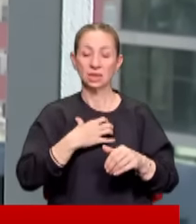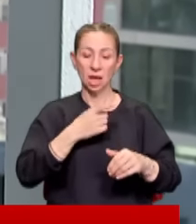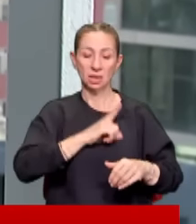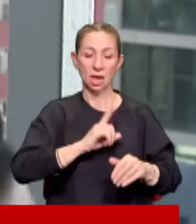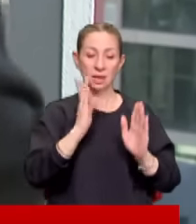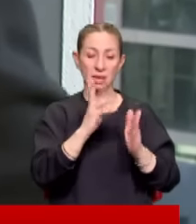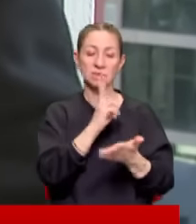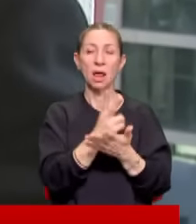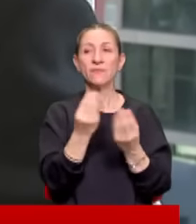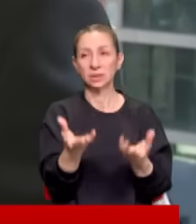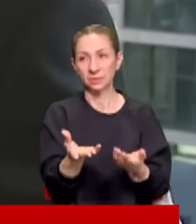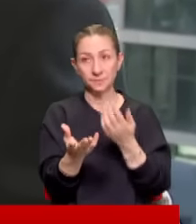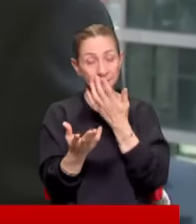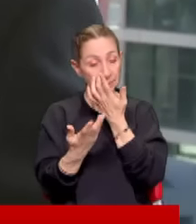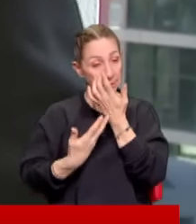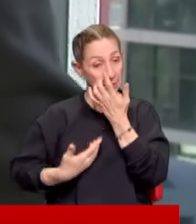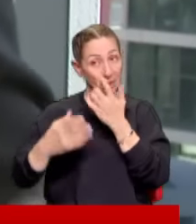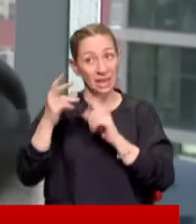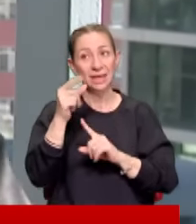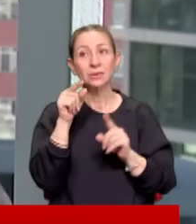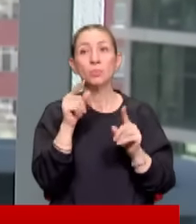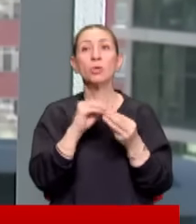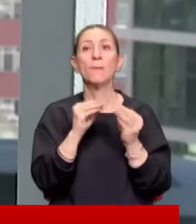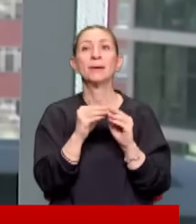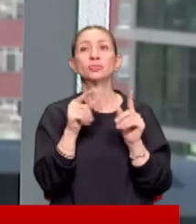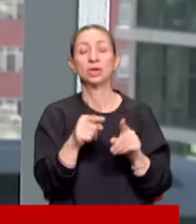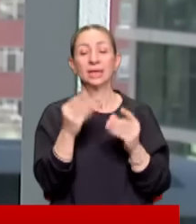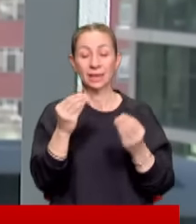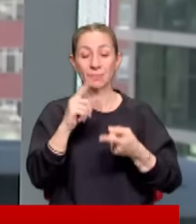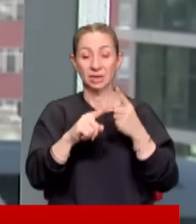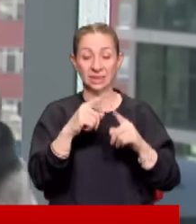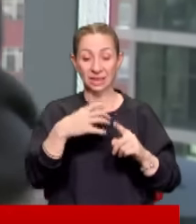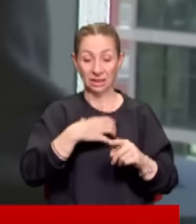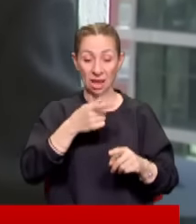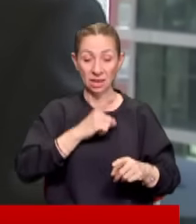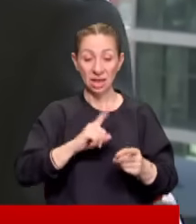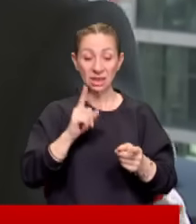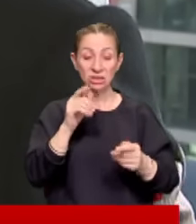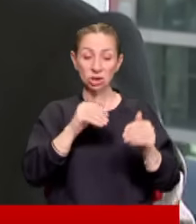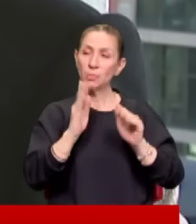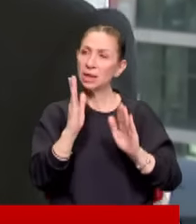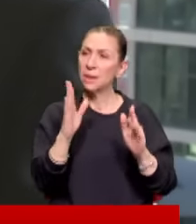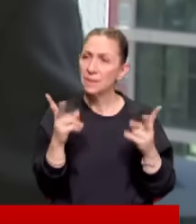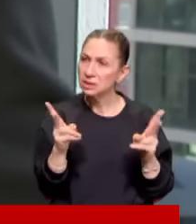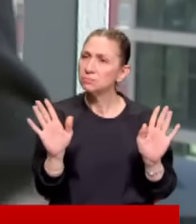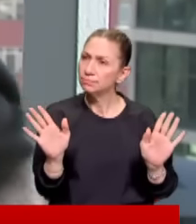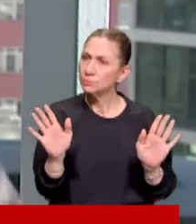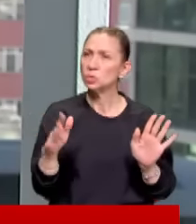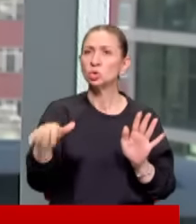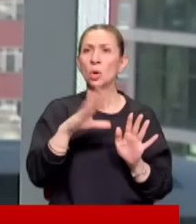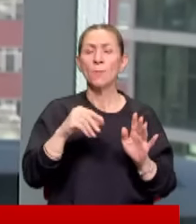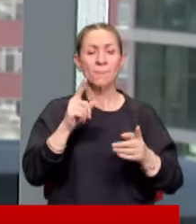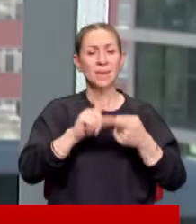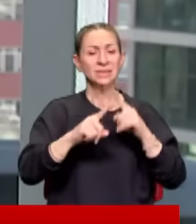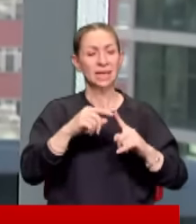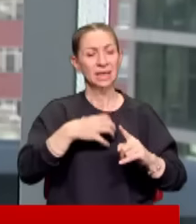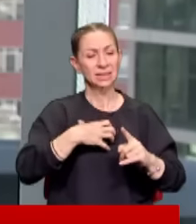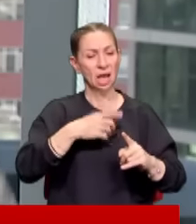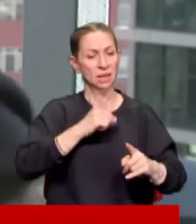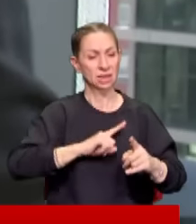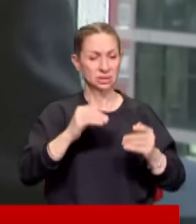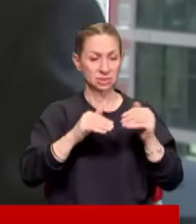gitmek. Şimdi sevgili İlker, problem şu. İYİ Parti kendi adaylarıyla seçime gidebilir. Tüm partiler kendi adaylarıyla seçime